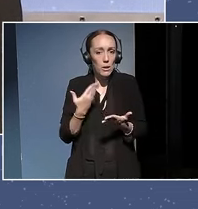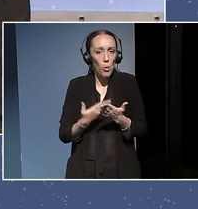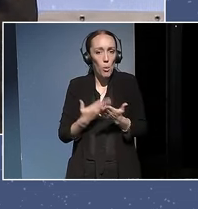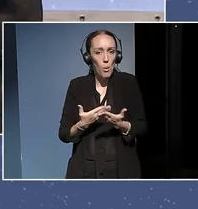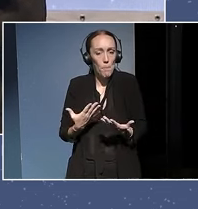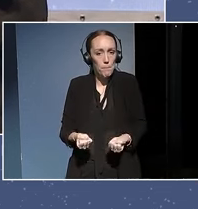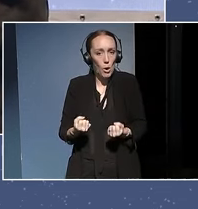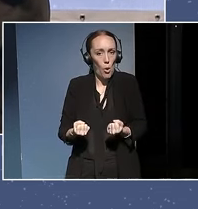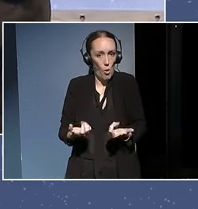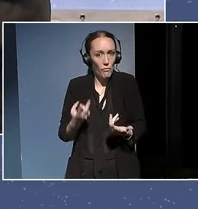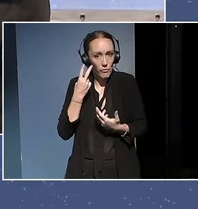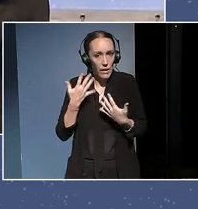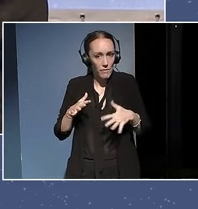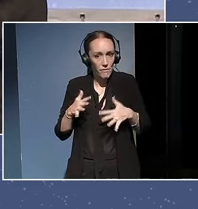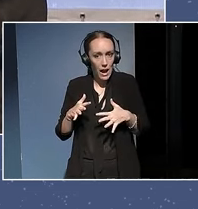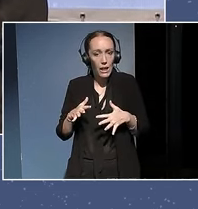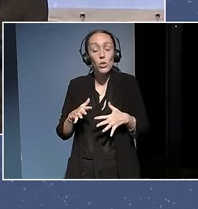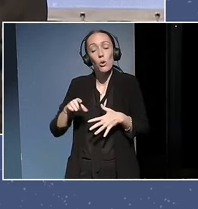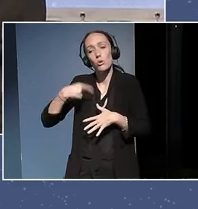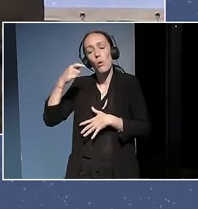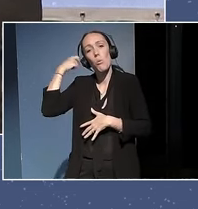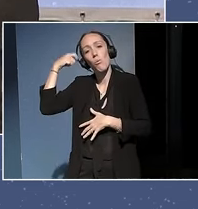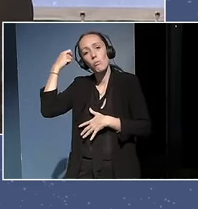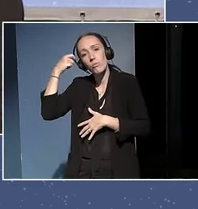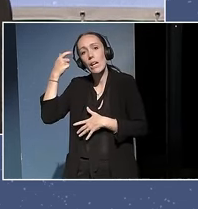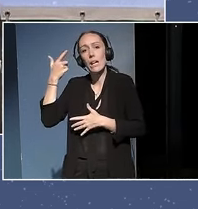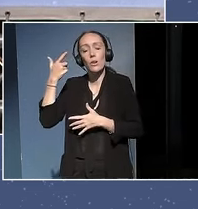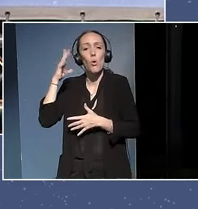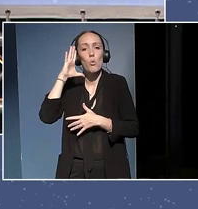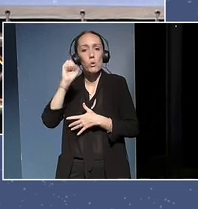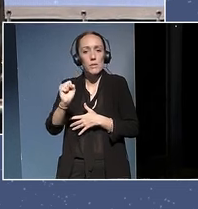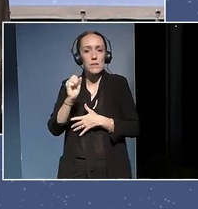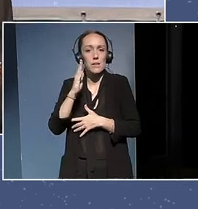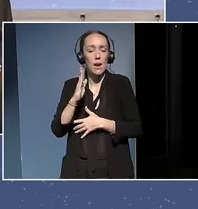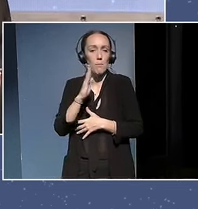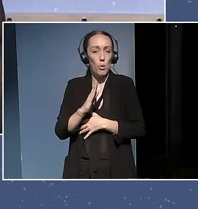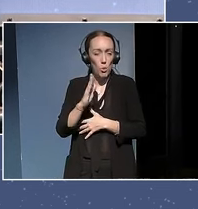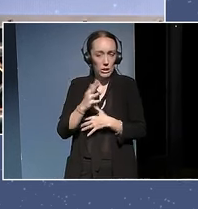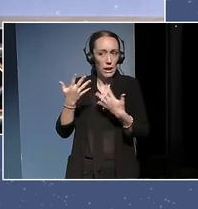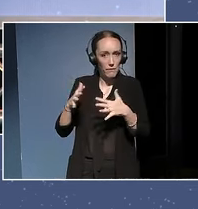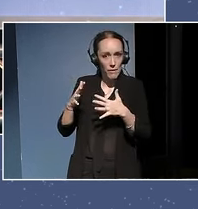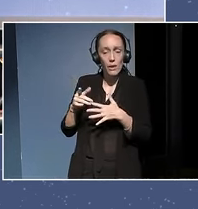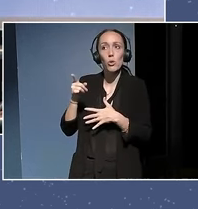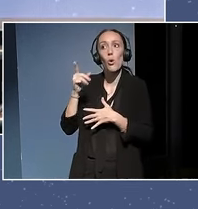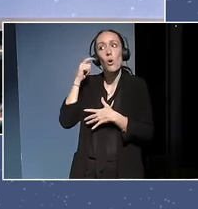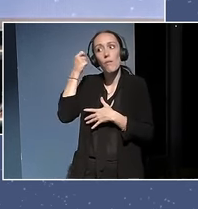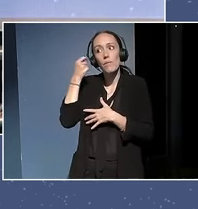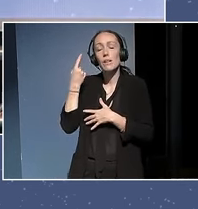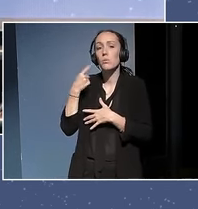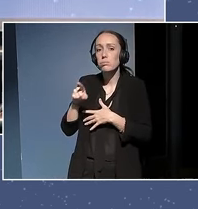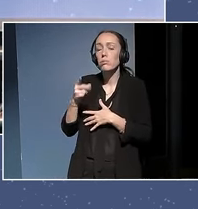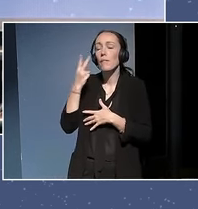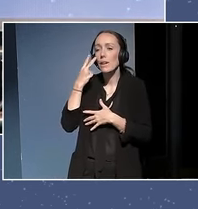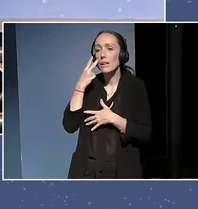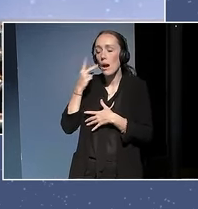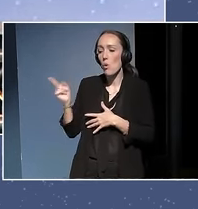video fatto all'Università di Berkley dai nostri coautori dove si testa la capacità di spinta